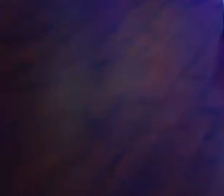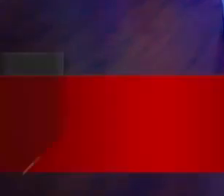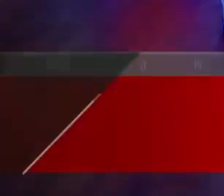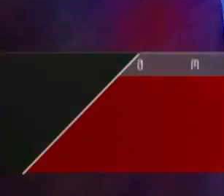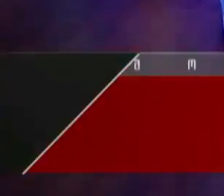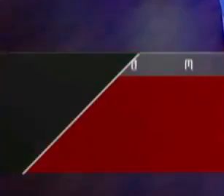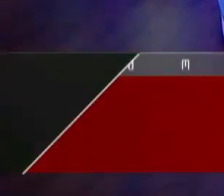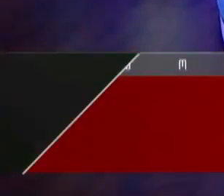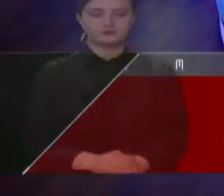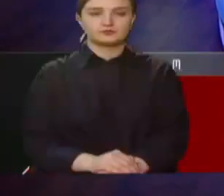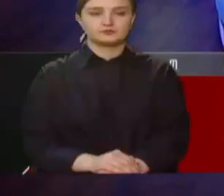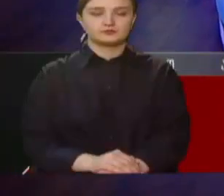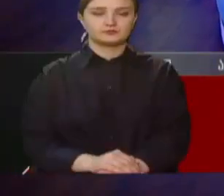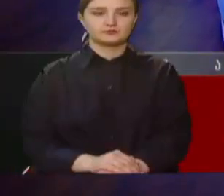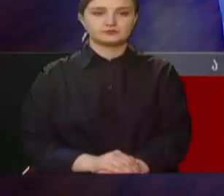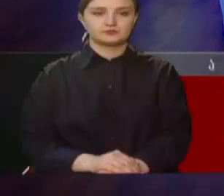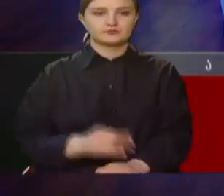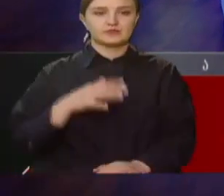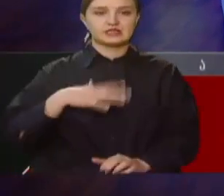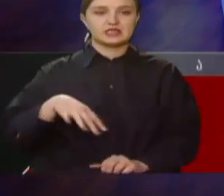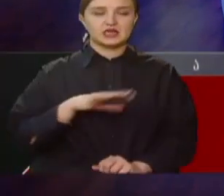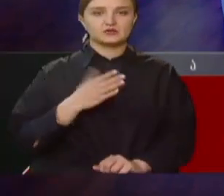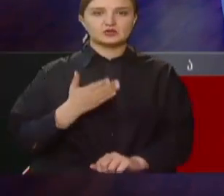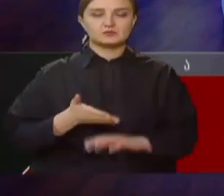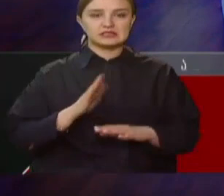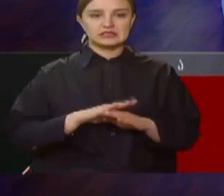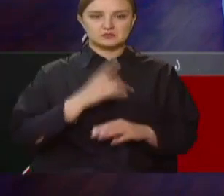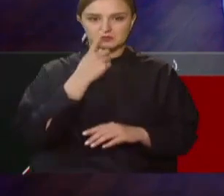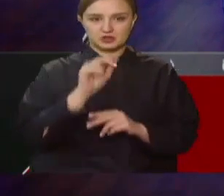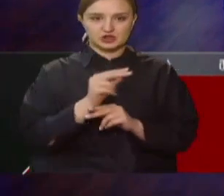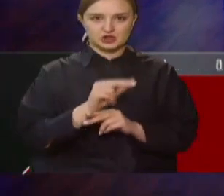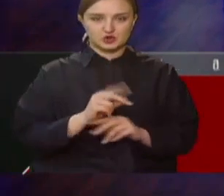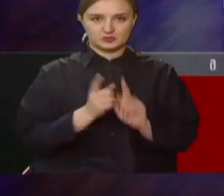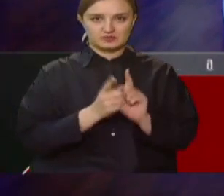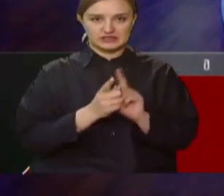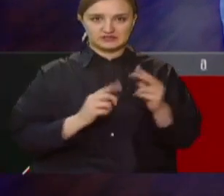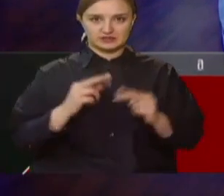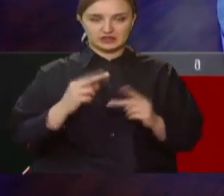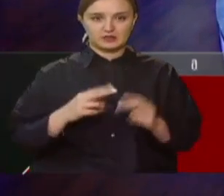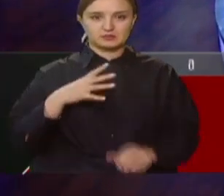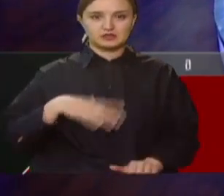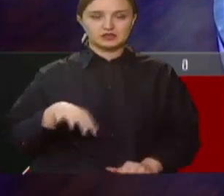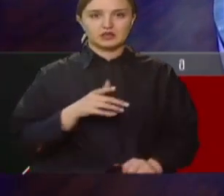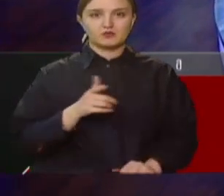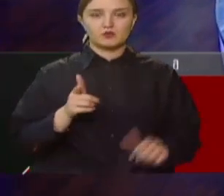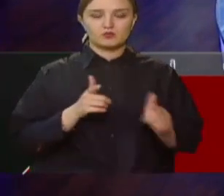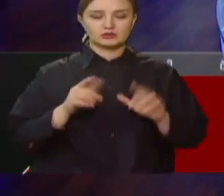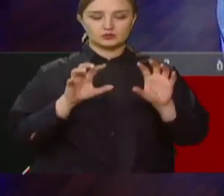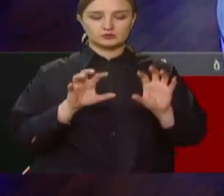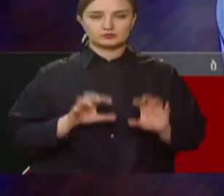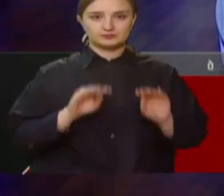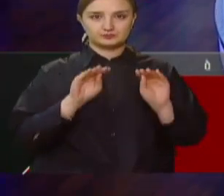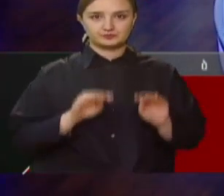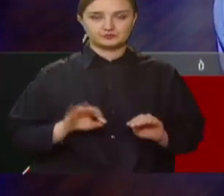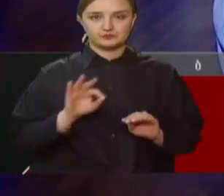საქართველოს ეს მძიმე შინაარსის შესწორებები ევროპარლამენტის რეზოლუციის პროექტში ცვლილებები, რომლებიც ჩვენს ქვეყანაზე მომზადებულ რეზოლუციასთან